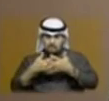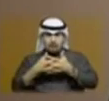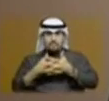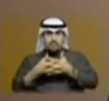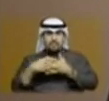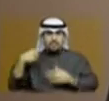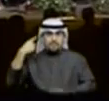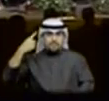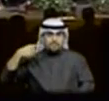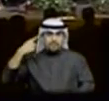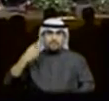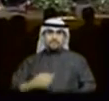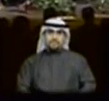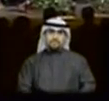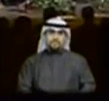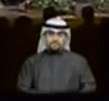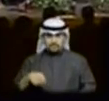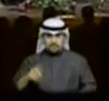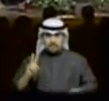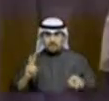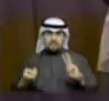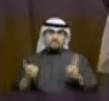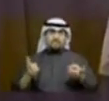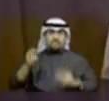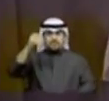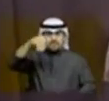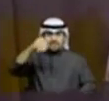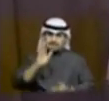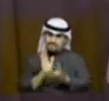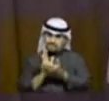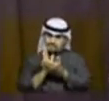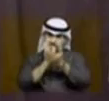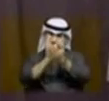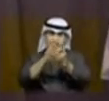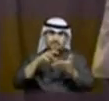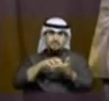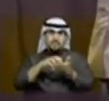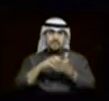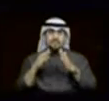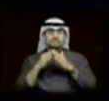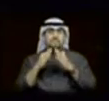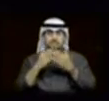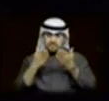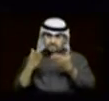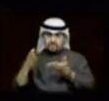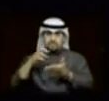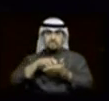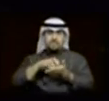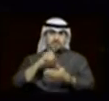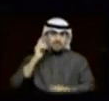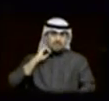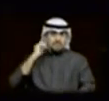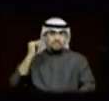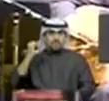نستحق اكتر من اللي احنا فيه. تضمنت الاحتفالية تكريم مجموعة من رموز مصر والوطن العربي، بالإضافة